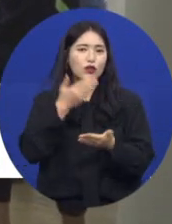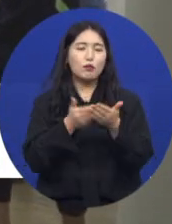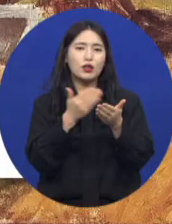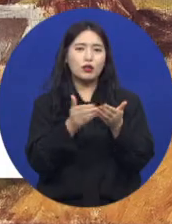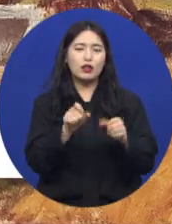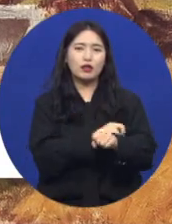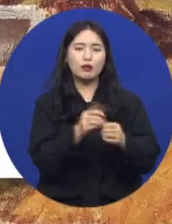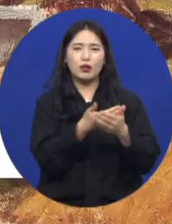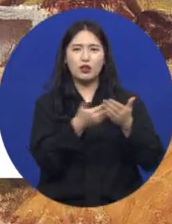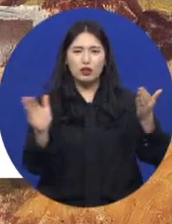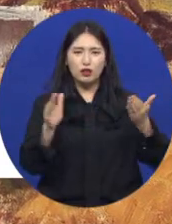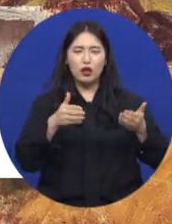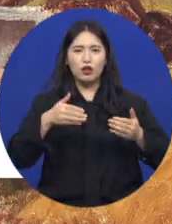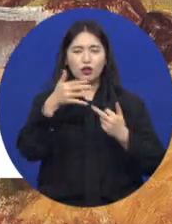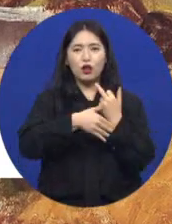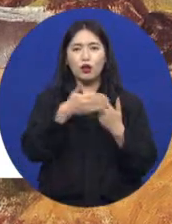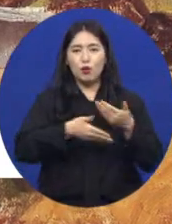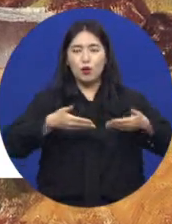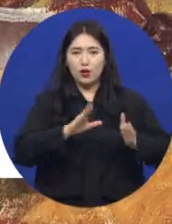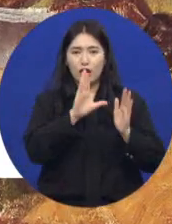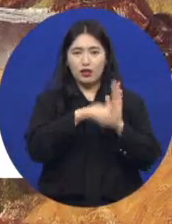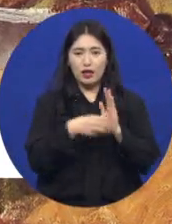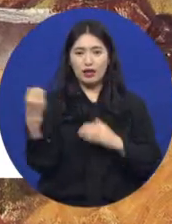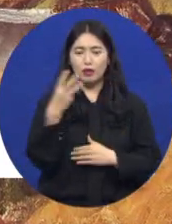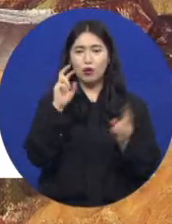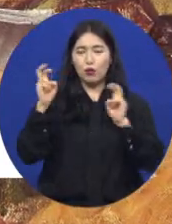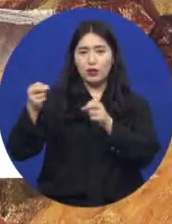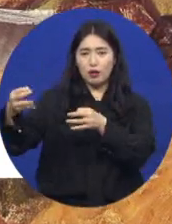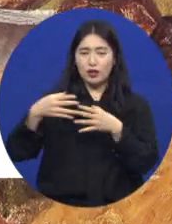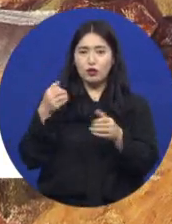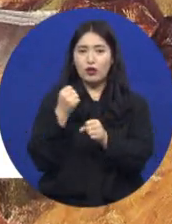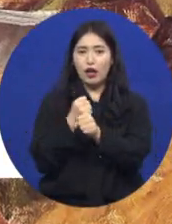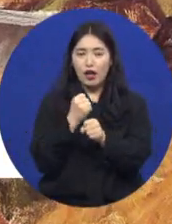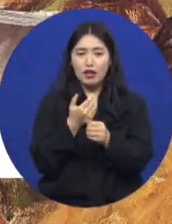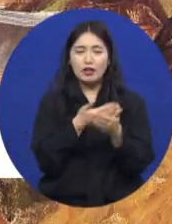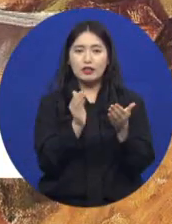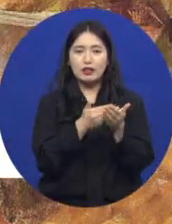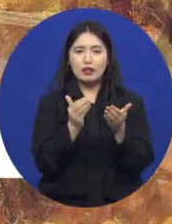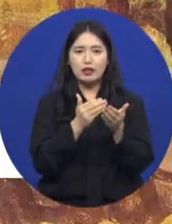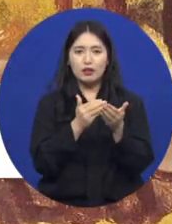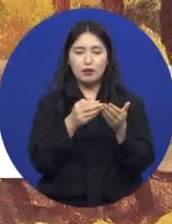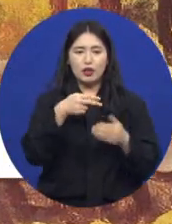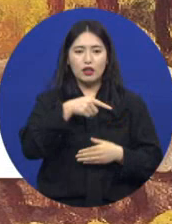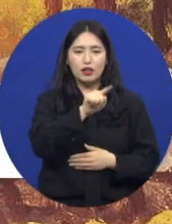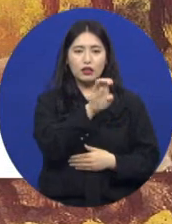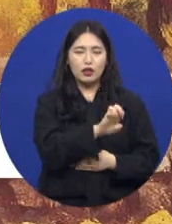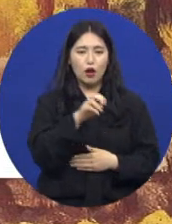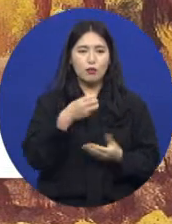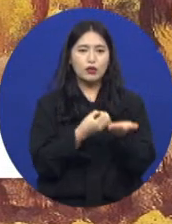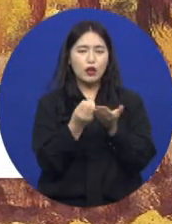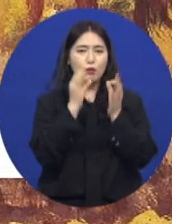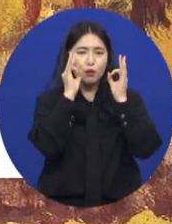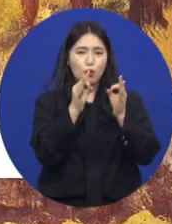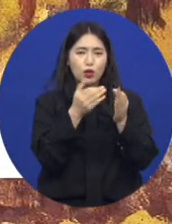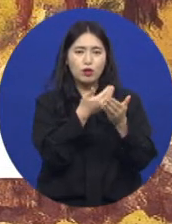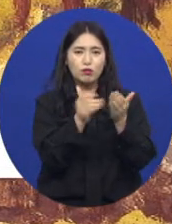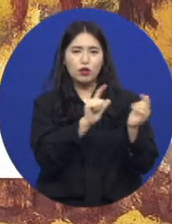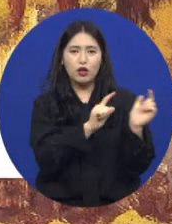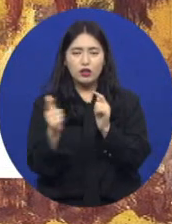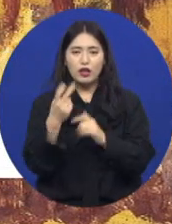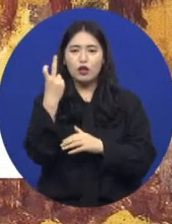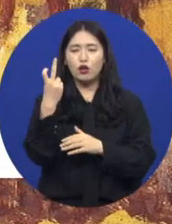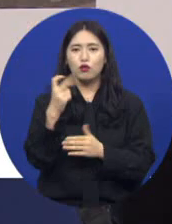만에 서귀포 귀향에서 삼성가로부터 기증받은 이중섭 원화 섭섬이 보이는 풍경 등 12점을